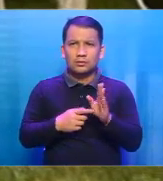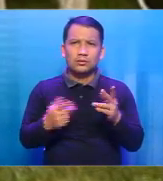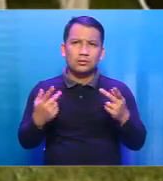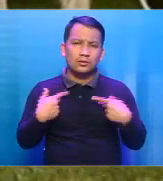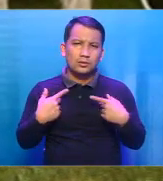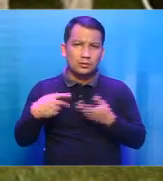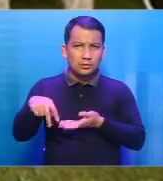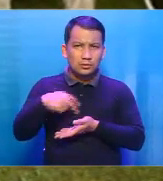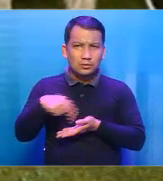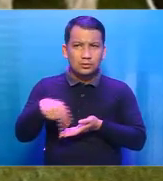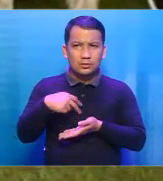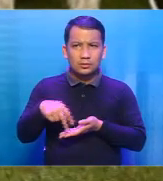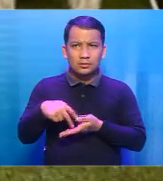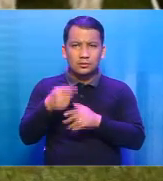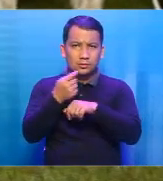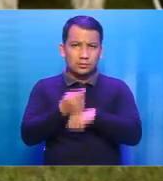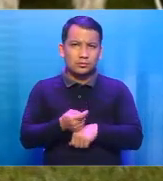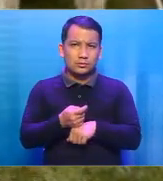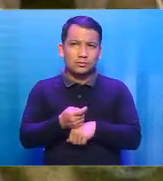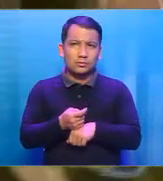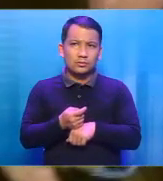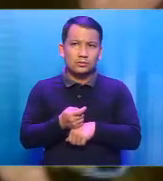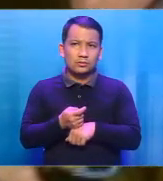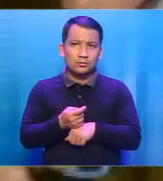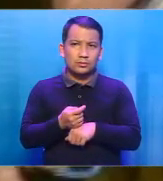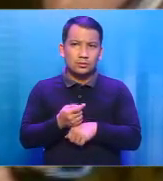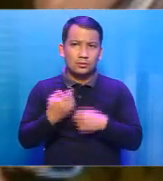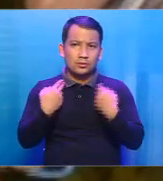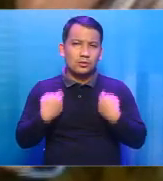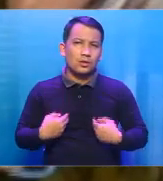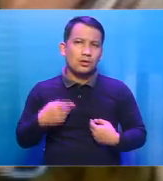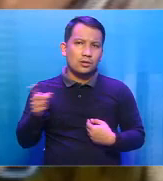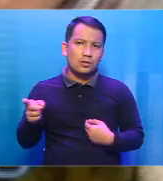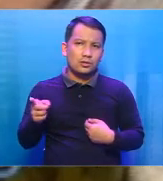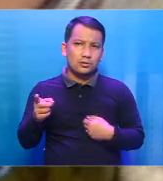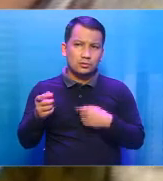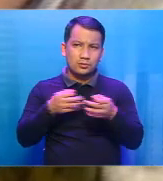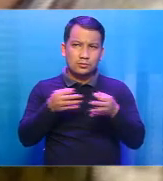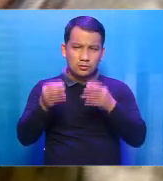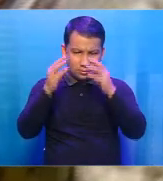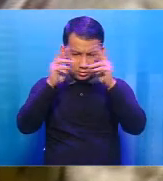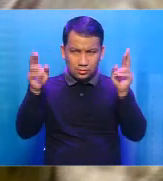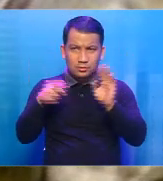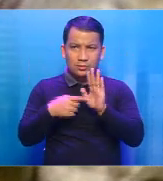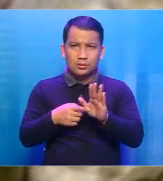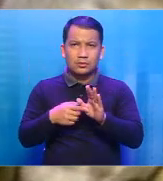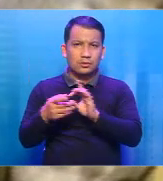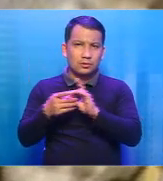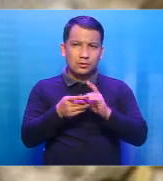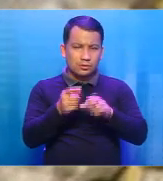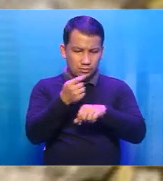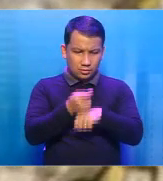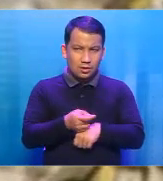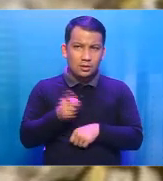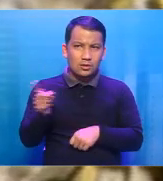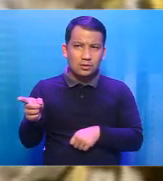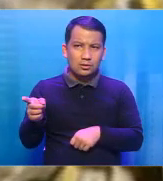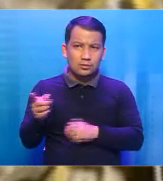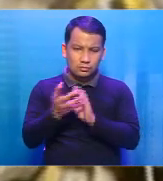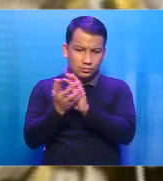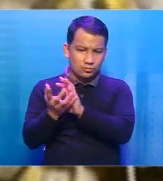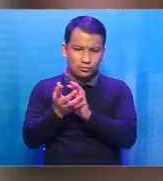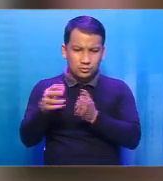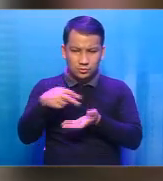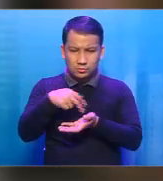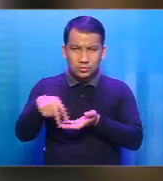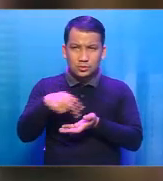mga nagsayawan na naka-traditional costume pa. Pero paliwanag mismo ng alkalde, parte talaga ng kanilang tradisyon sa Baguio ang community